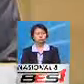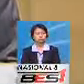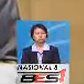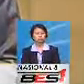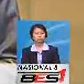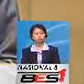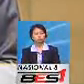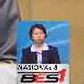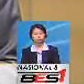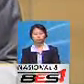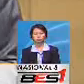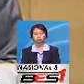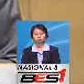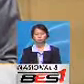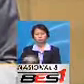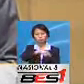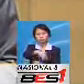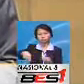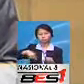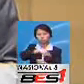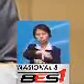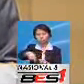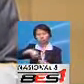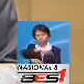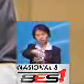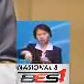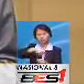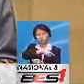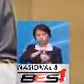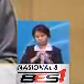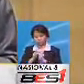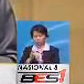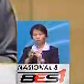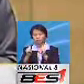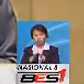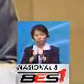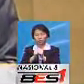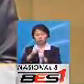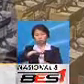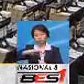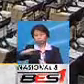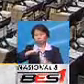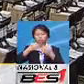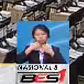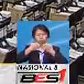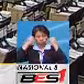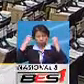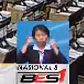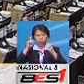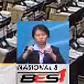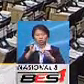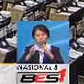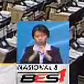efisien di sekitar pinggir Bandar tetapi dengan sistem pengangkutan awam yang efisien sepertimana di